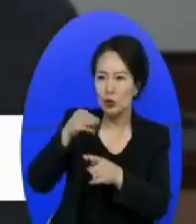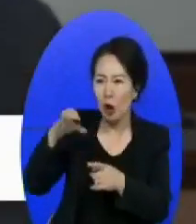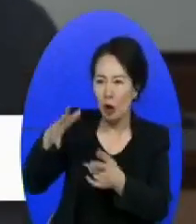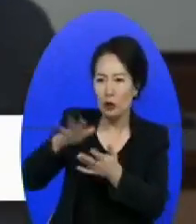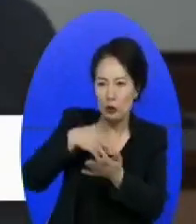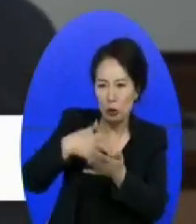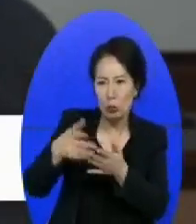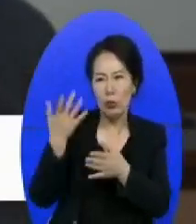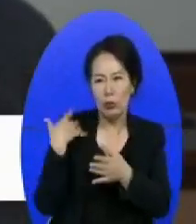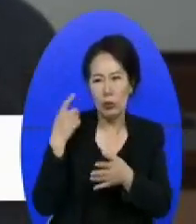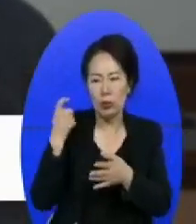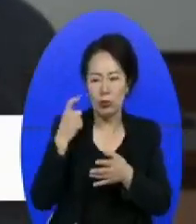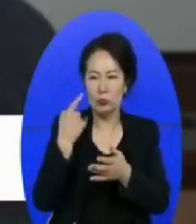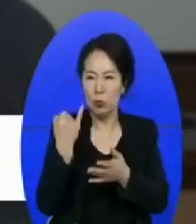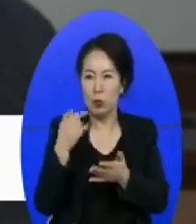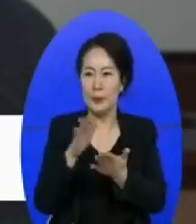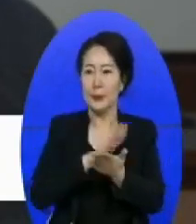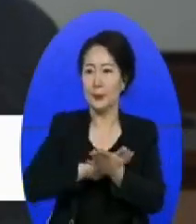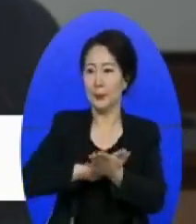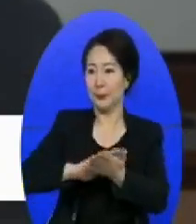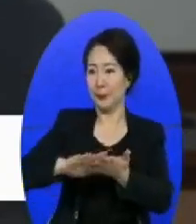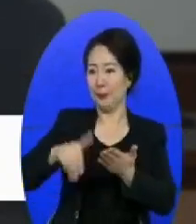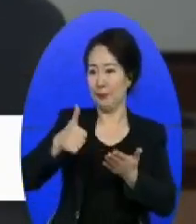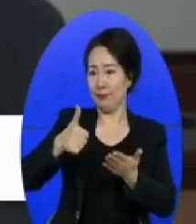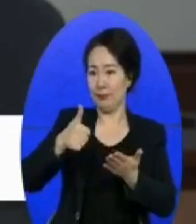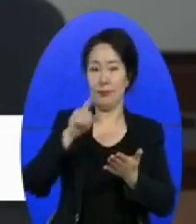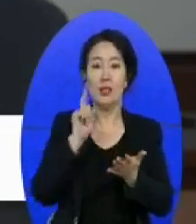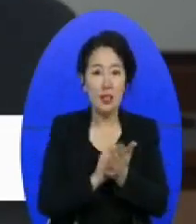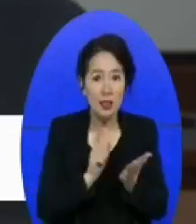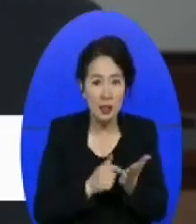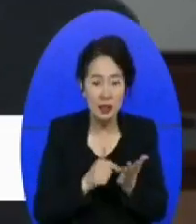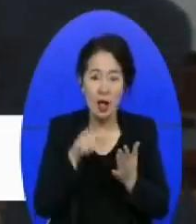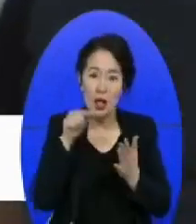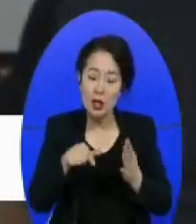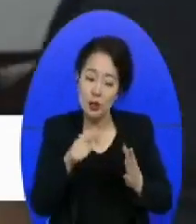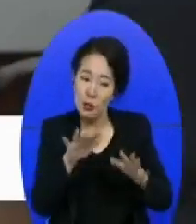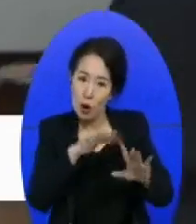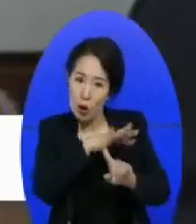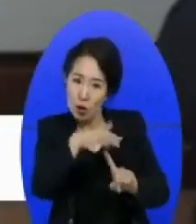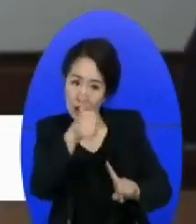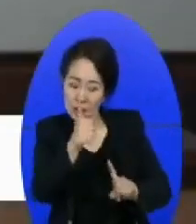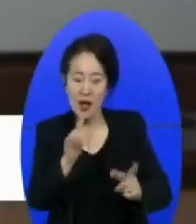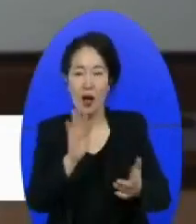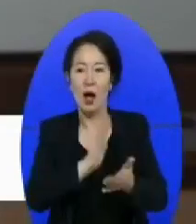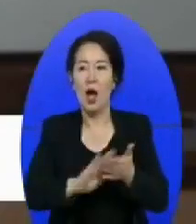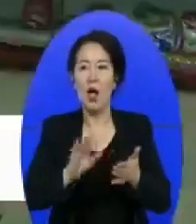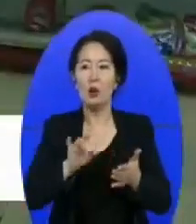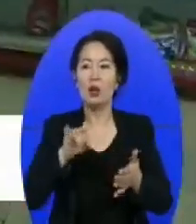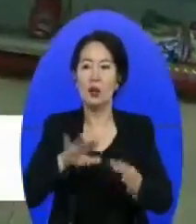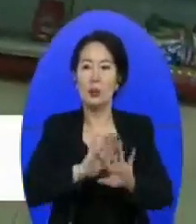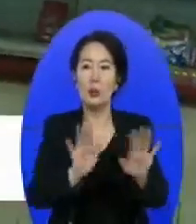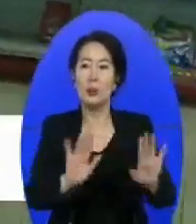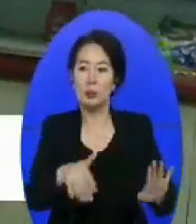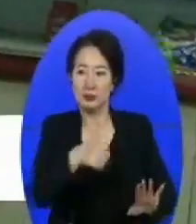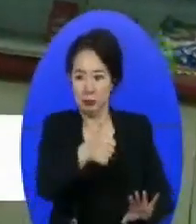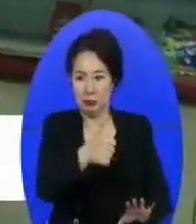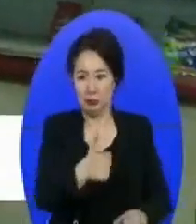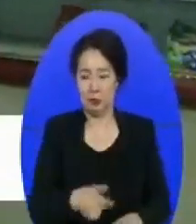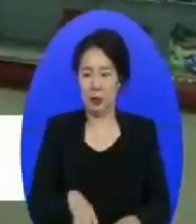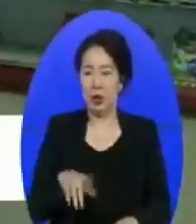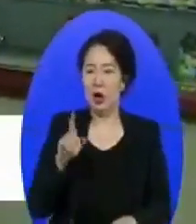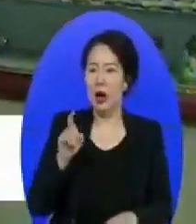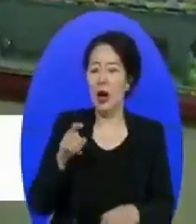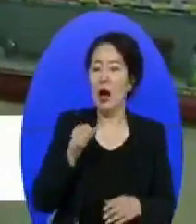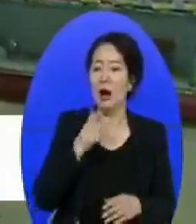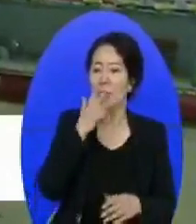янз бүрийн бохирдлыг бүгдийг нь арчиж цэвэрлсэн байх. А ийм орчинд ариутгал хийвэл илүү үр дүнтэй. Хлорсифт 17